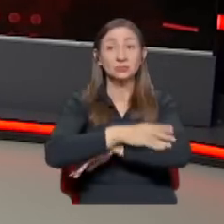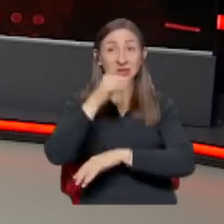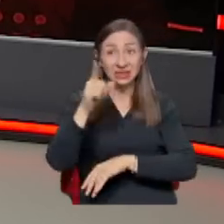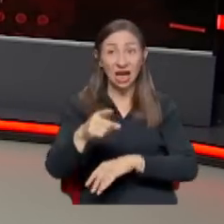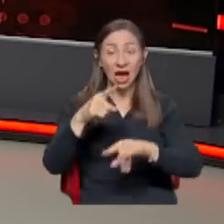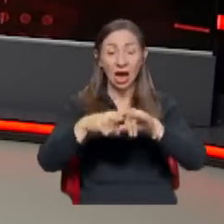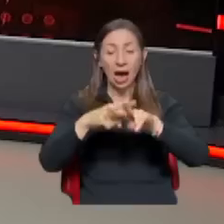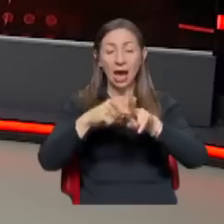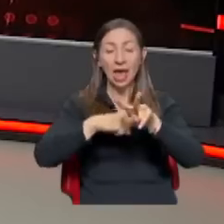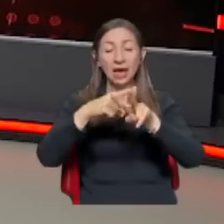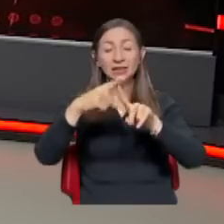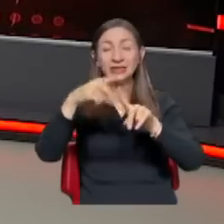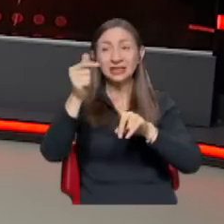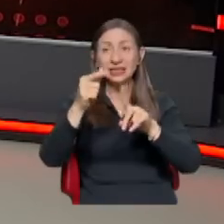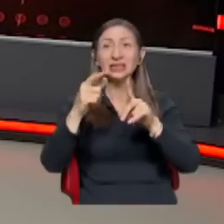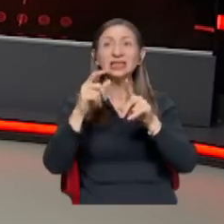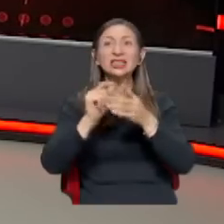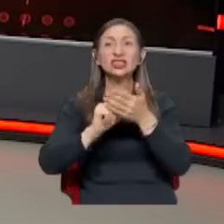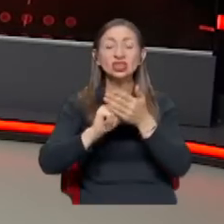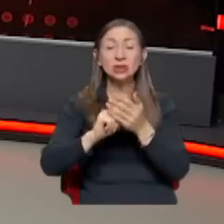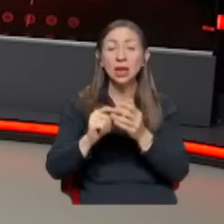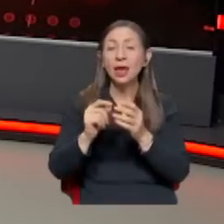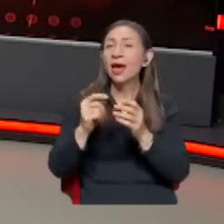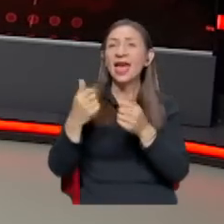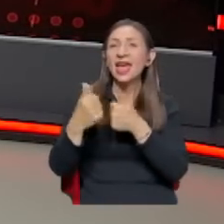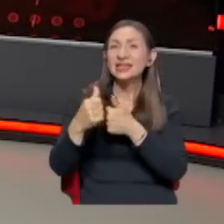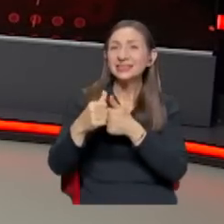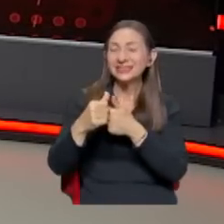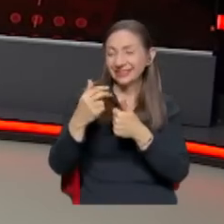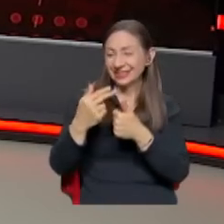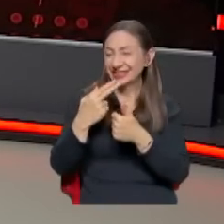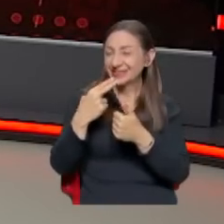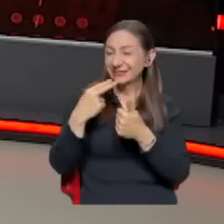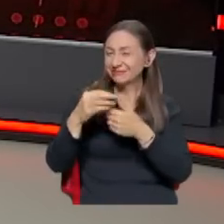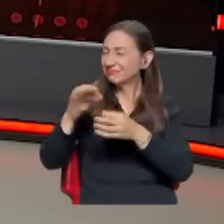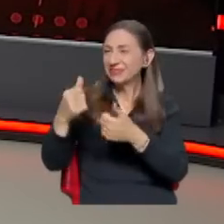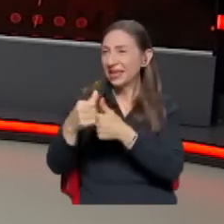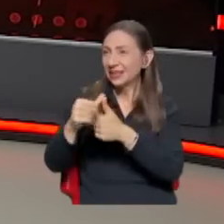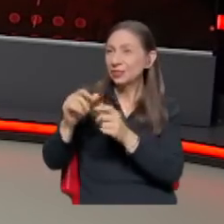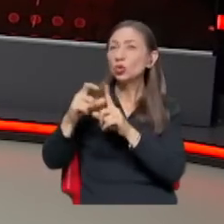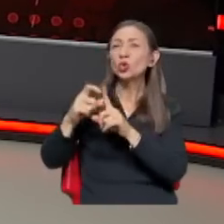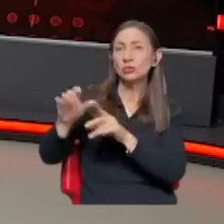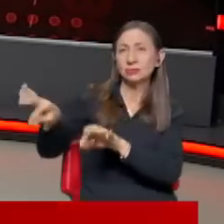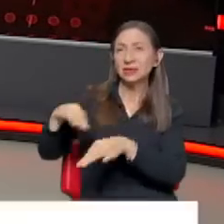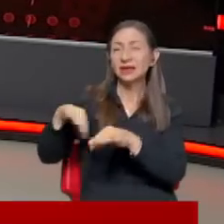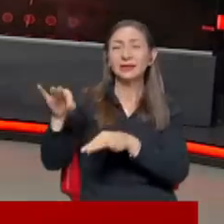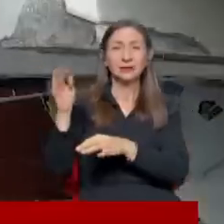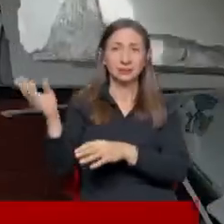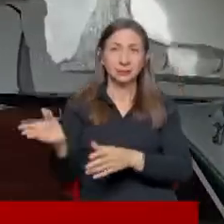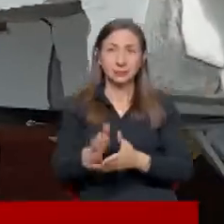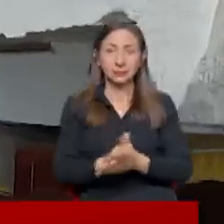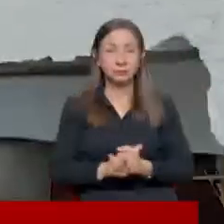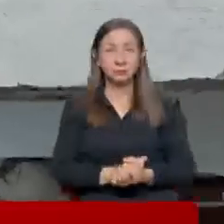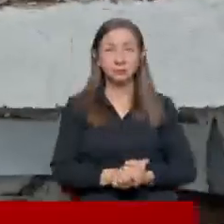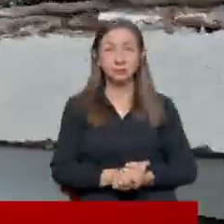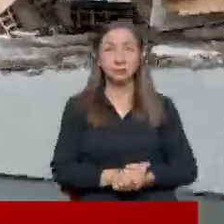Yardımcısı Hayati Yazıcı'nın dünürü aldı. Muhalefetten adrese teslim ihale, tepkileri yükseldi.